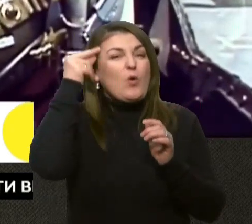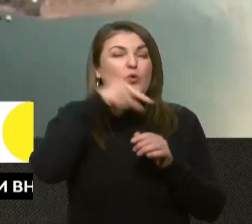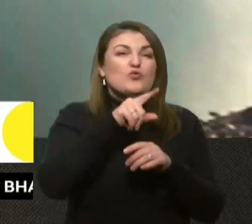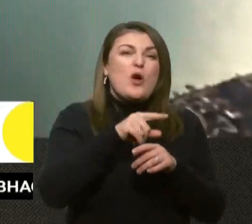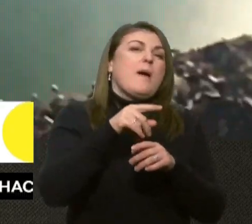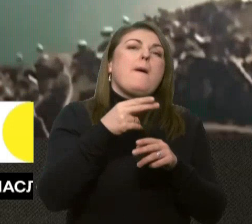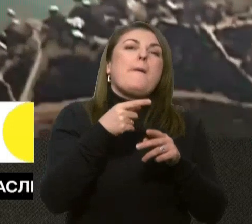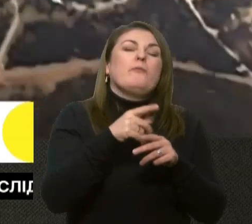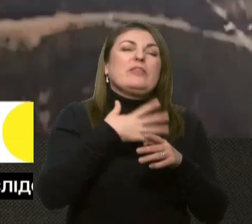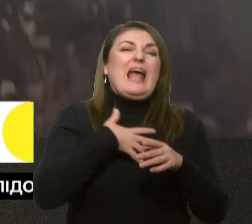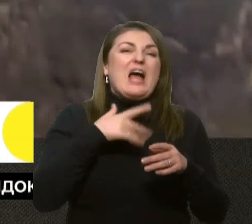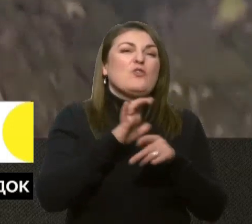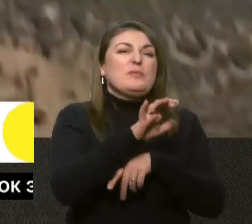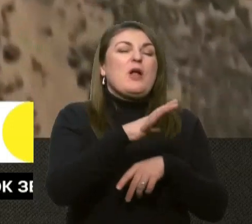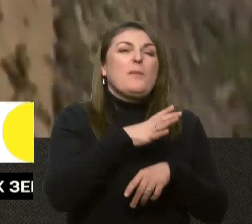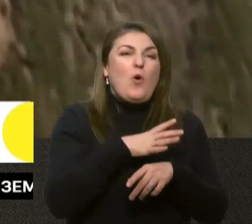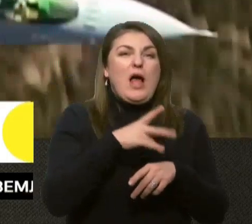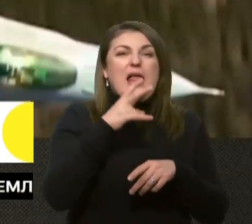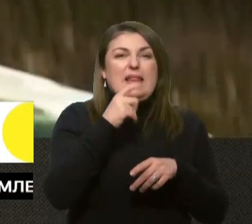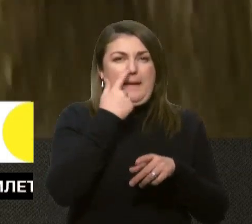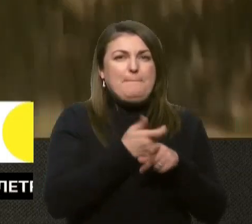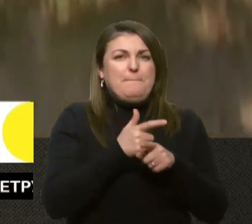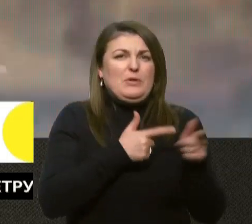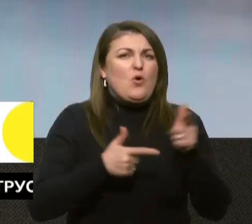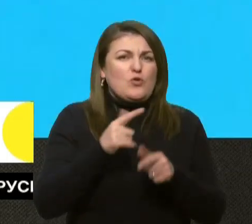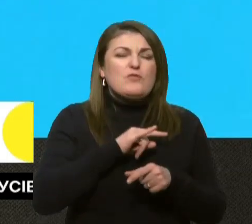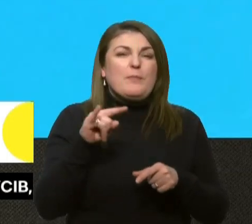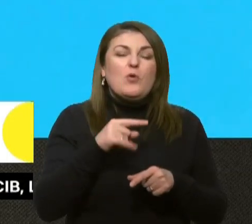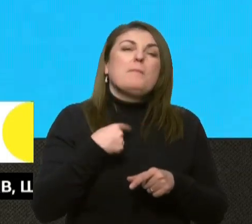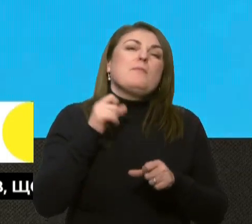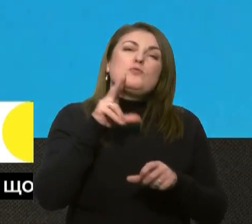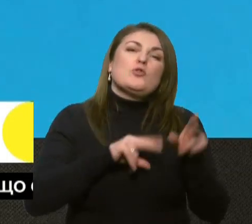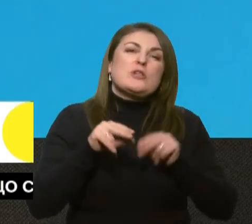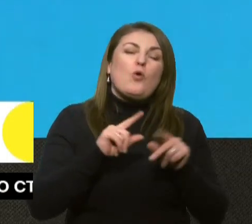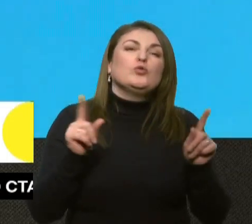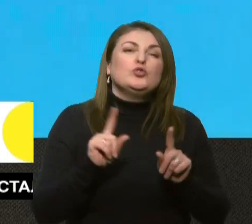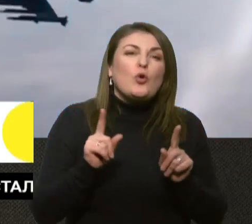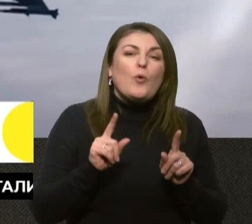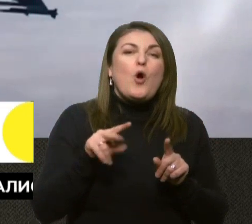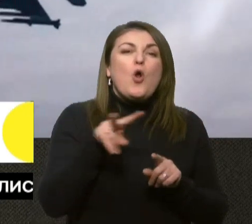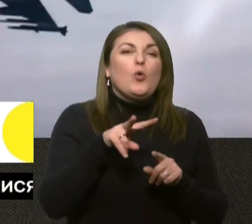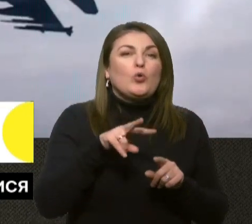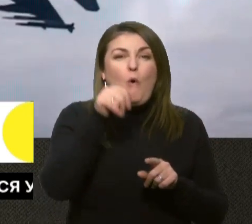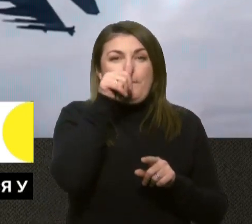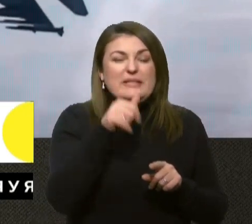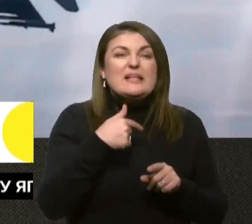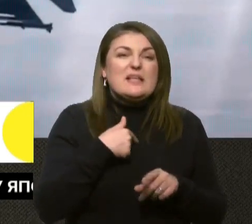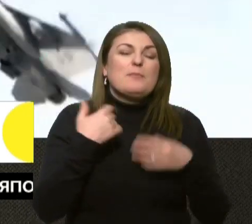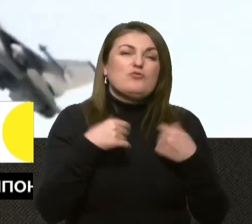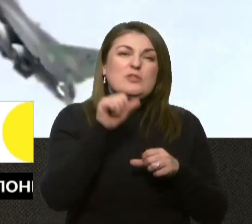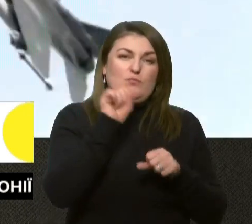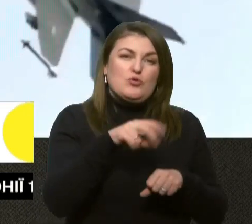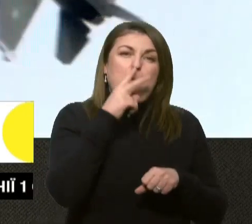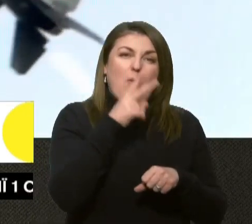що безпосередньо в Данію відправлені були найпідготовніші пілоти, то ми можемо розраховувати, що в лютому місяці ми вже зможемо